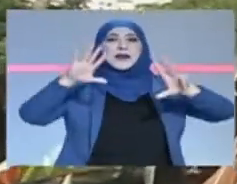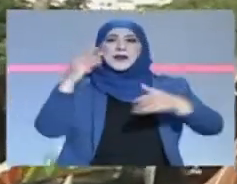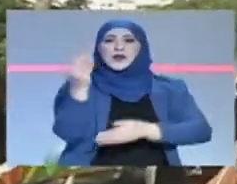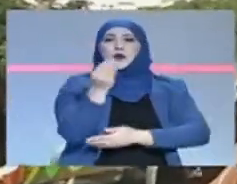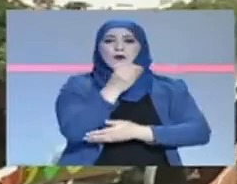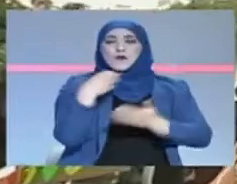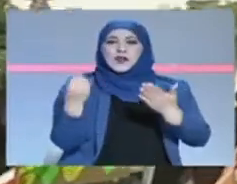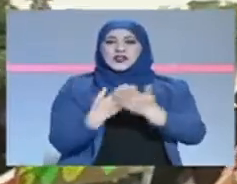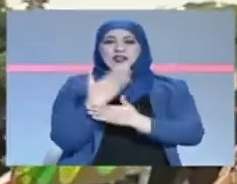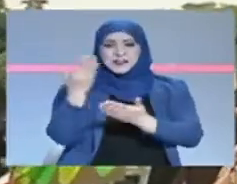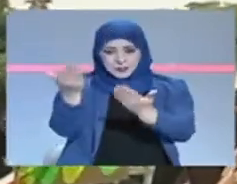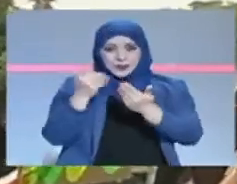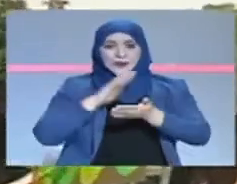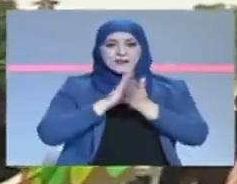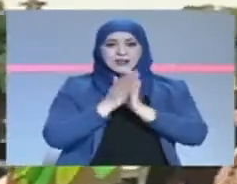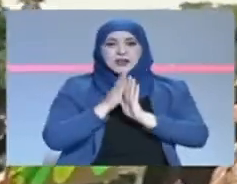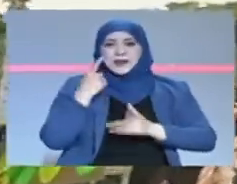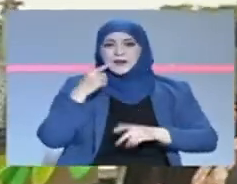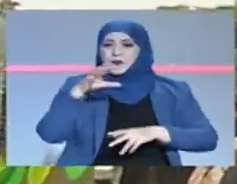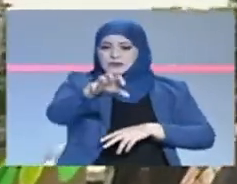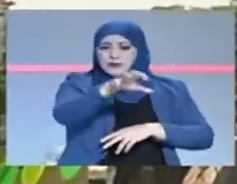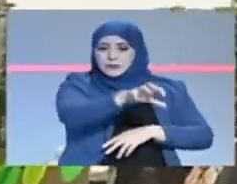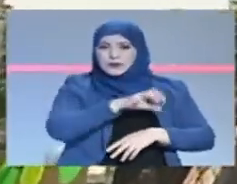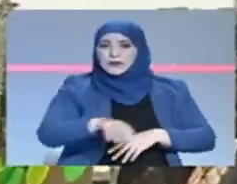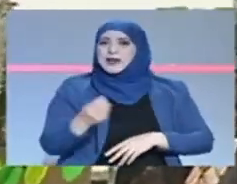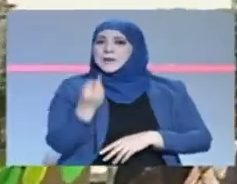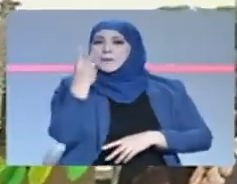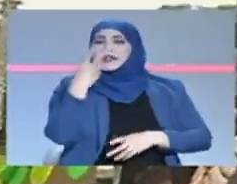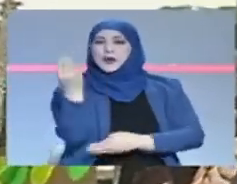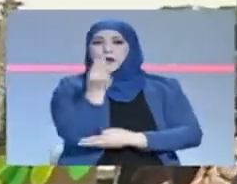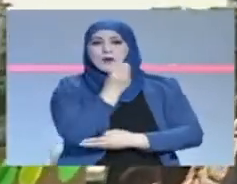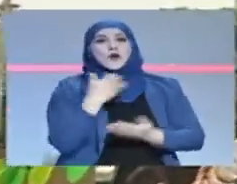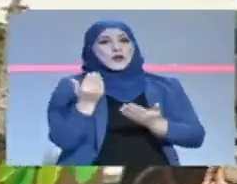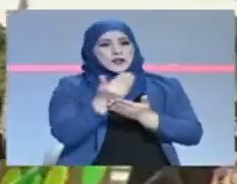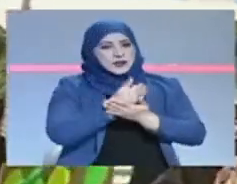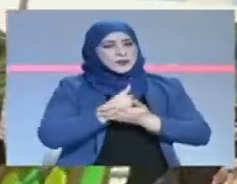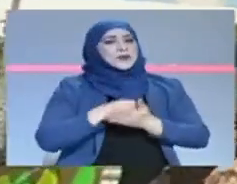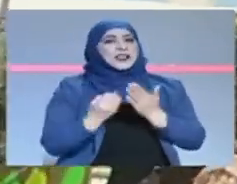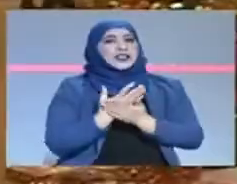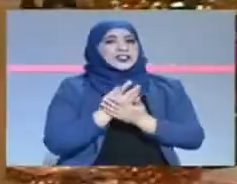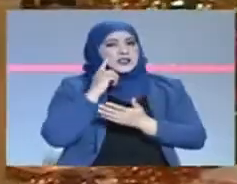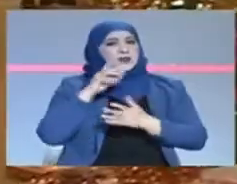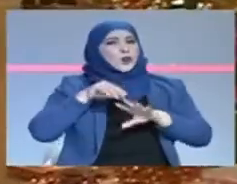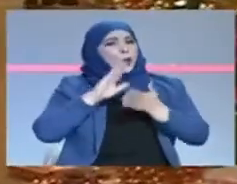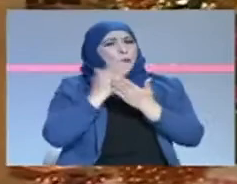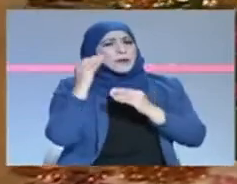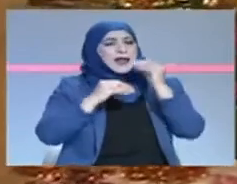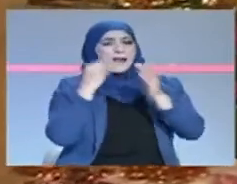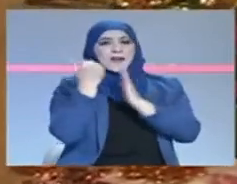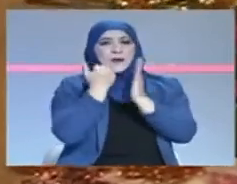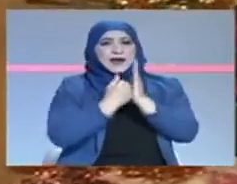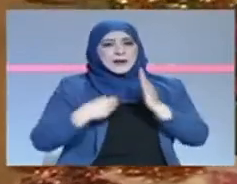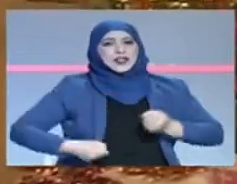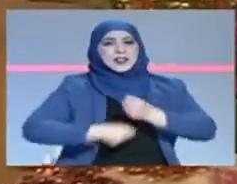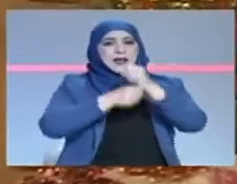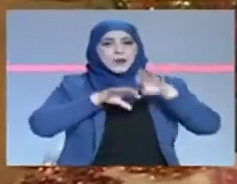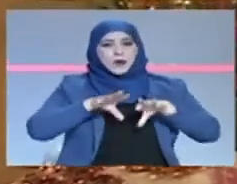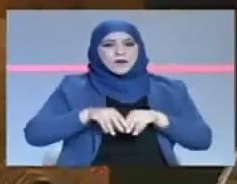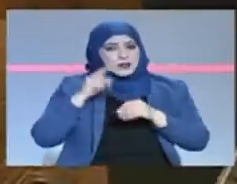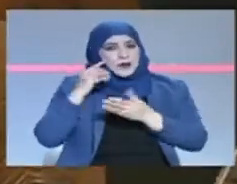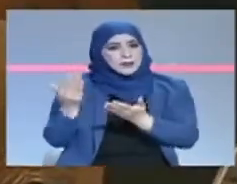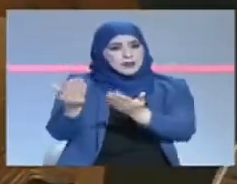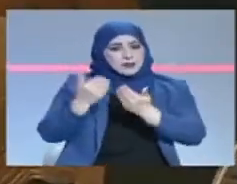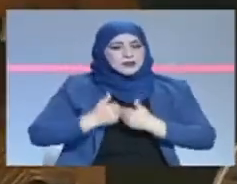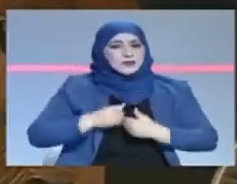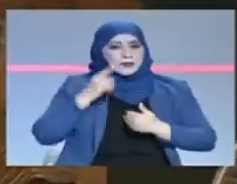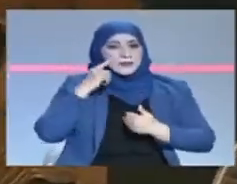الجمعية، معناها في كل قرية 200 طفل جديد داخل المنازل العائلية أو في برنامج دعم الأسرة. الدافع من الترفيع في عدد